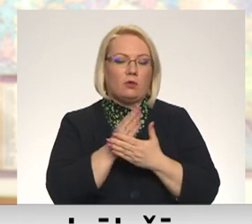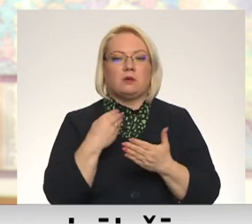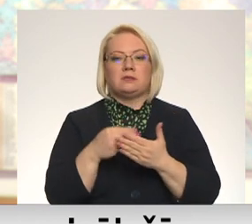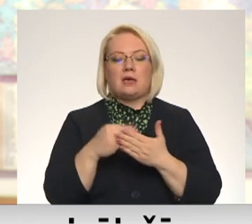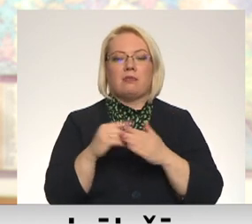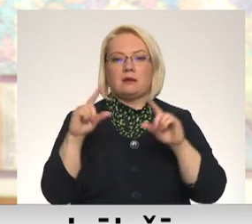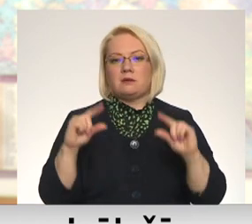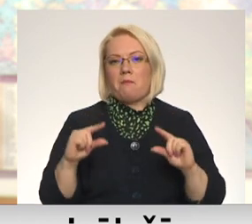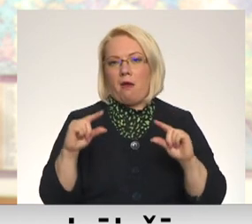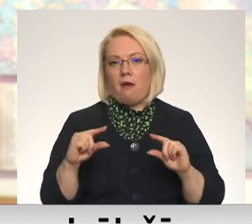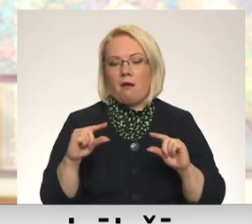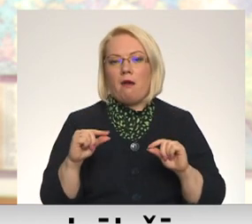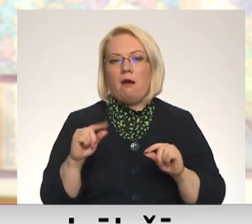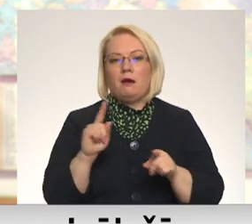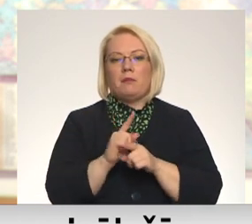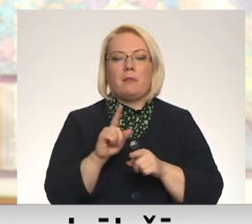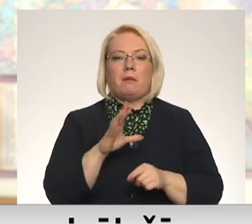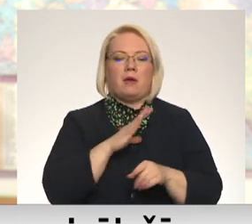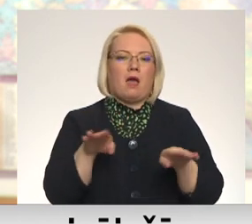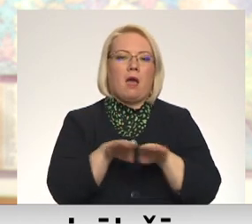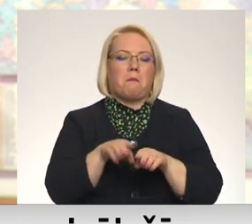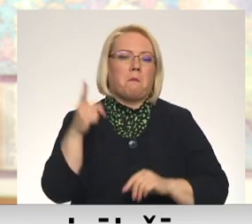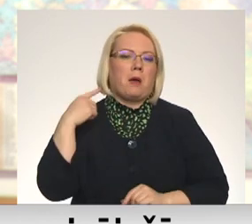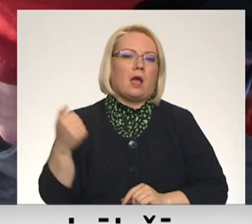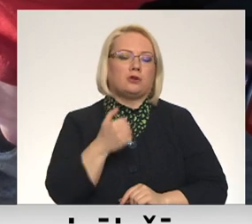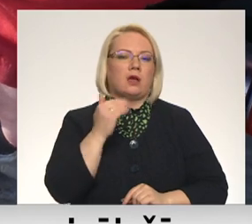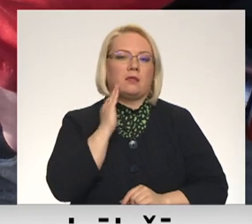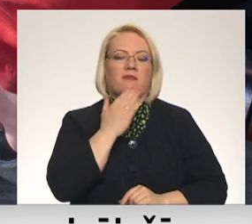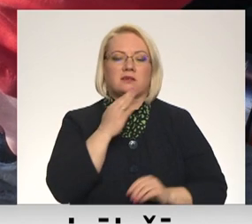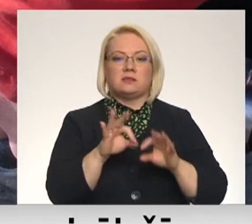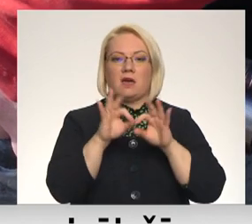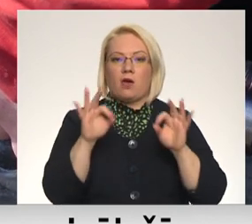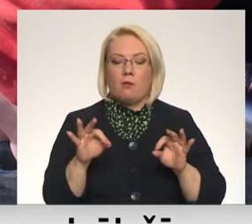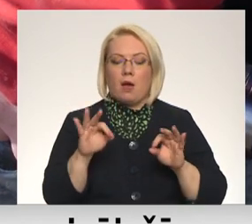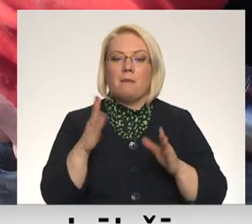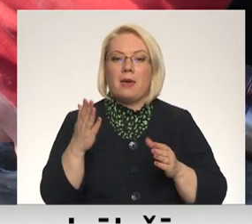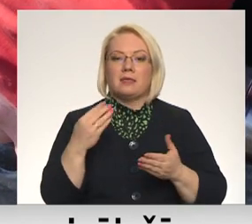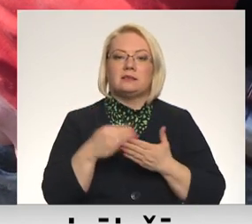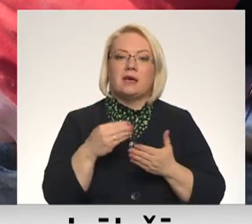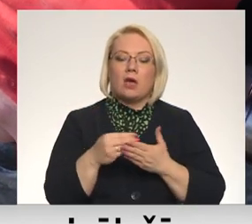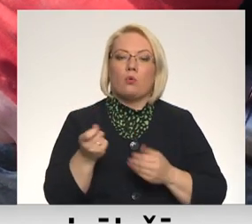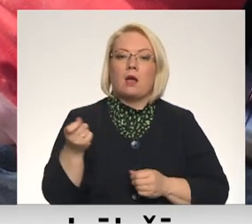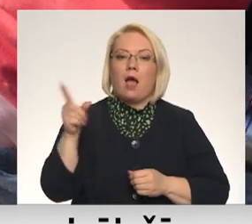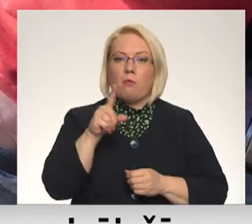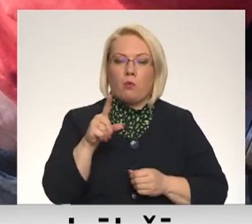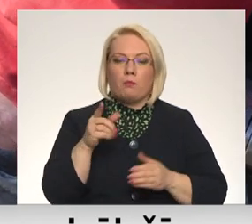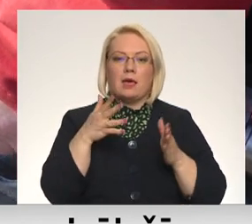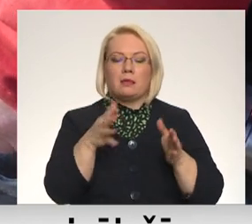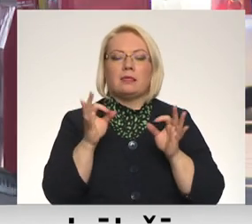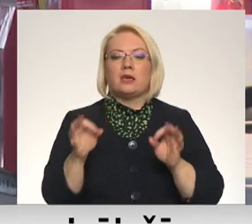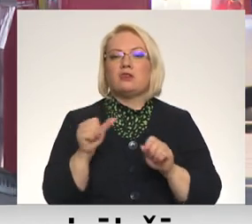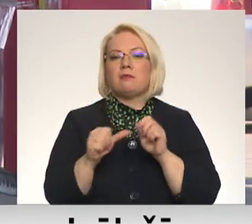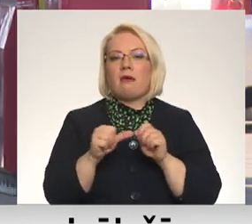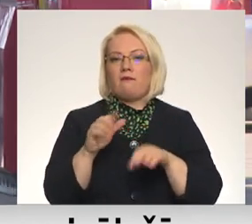tāds, kāds, teiksim, bija pagājušā gada vasaras sākumā vai tūtam. Bet cenu kāpumu tuvākajā laikā varētu ietekmēt degvielas